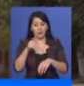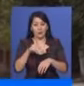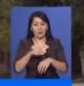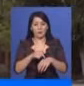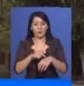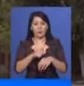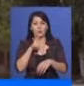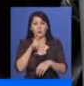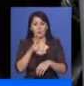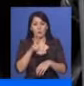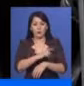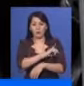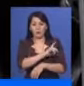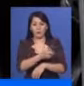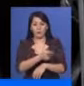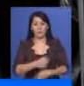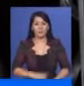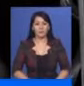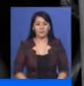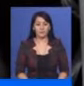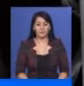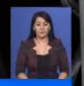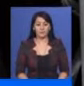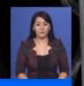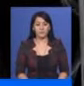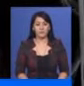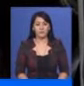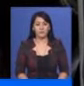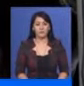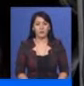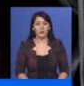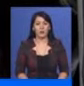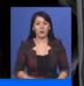қатты дыбыстар шығара бастаған. Ну, остановили меня за нарушение тишины.